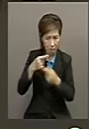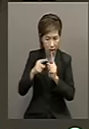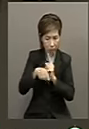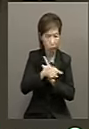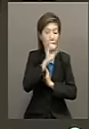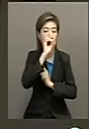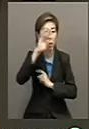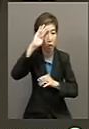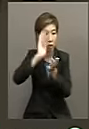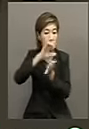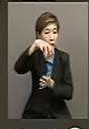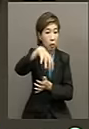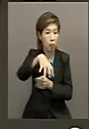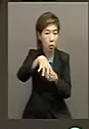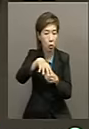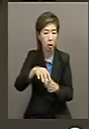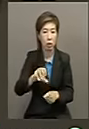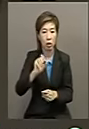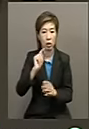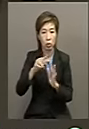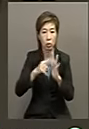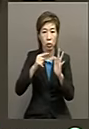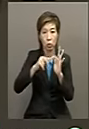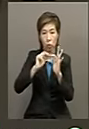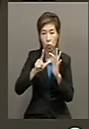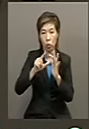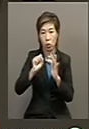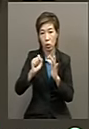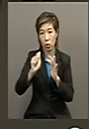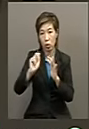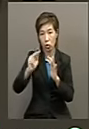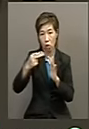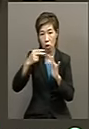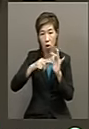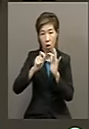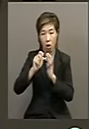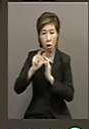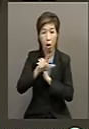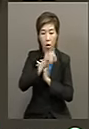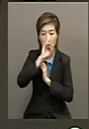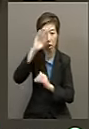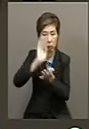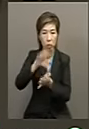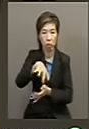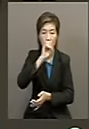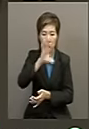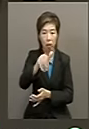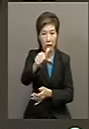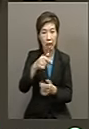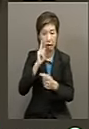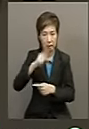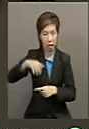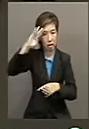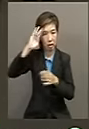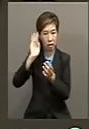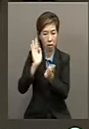ทุ่งสองห้องได้นะครับตำรวจบอกว่ายืนยันครับว่าผลการชันสูตรของสถาบันนิติเวชโรงพยาบาลตำรว